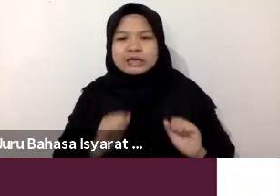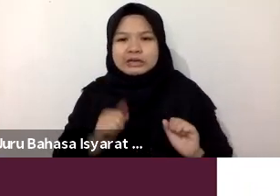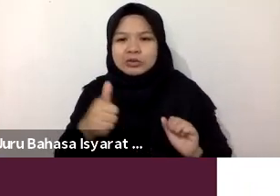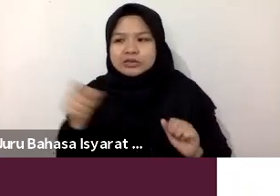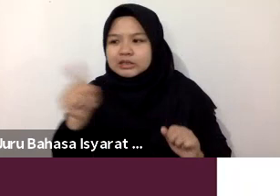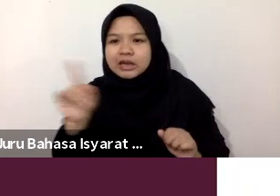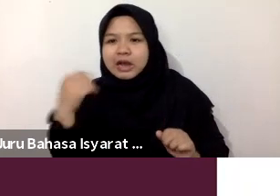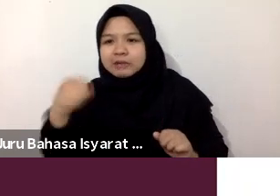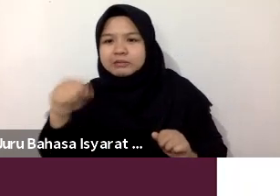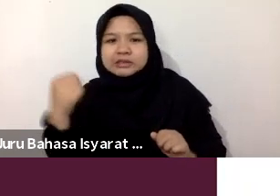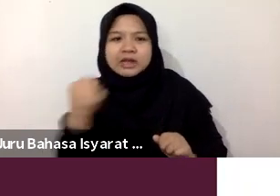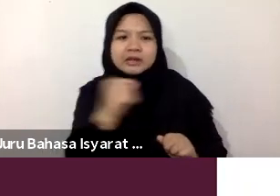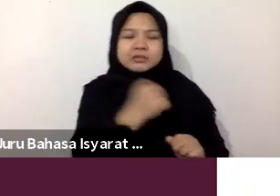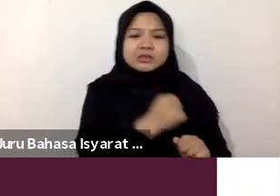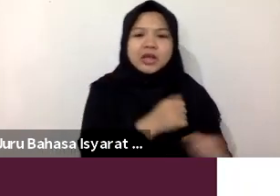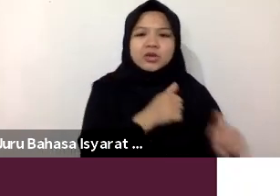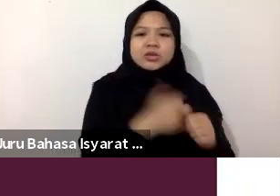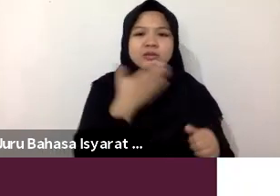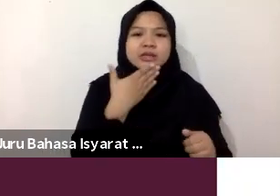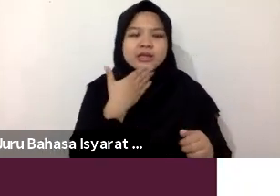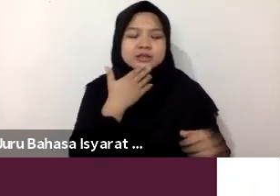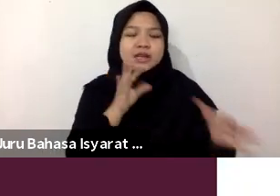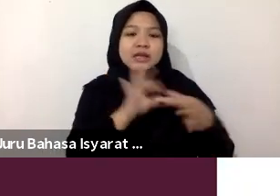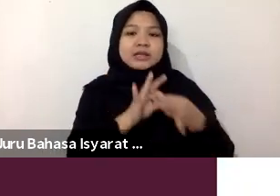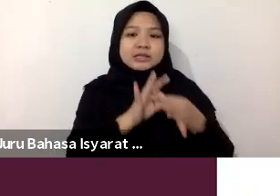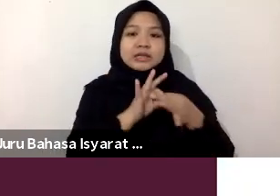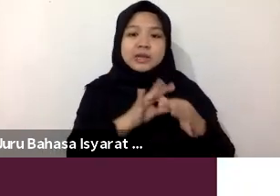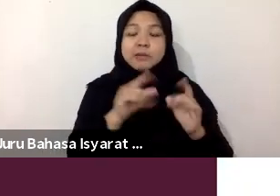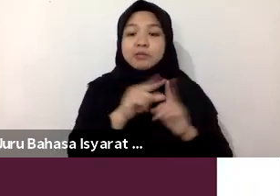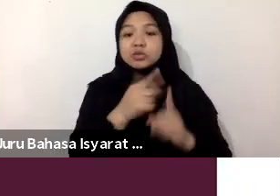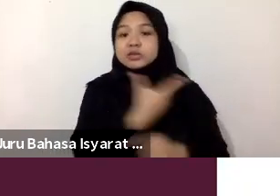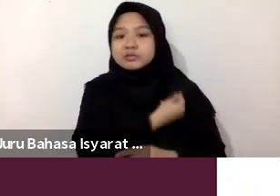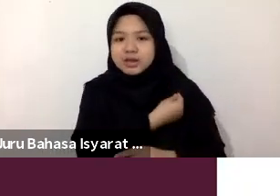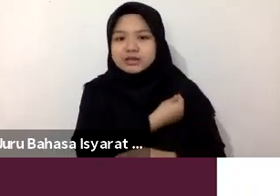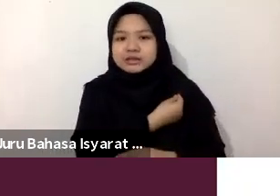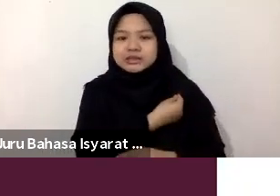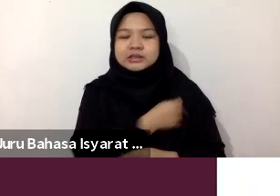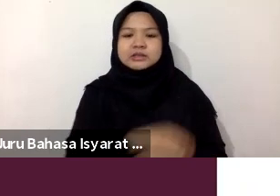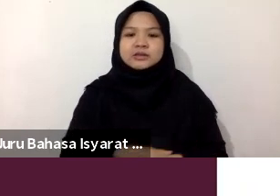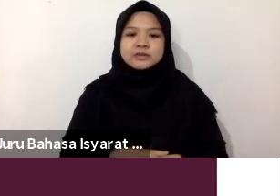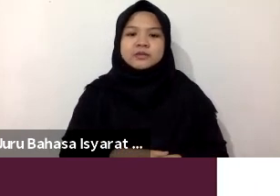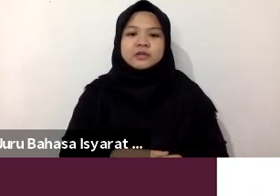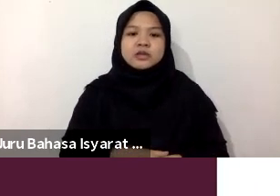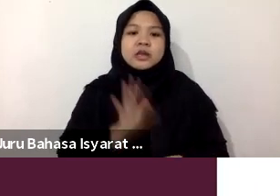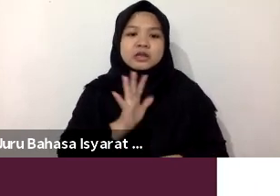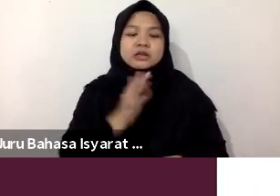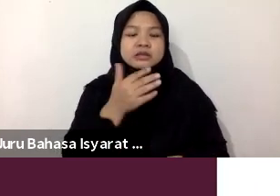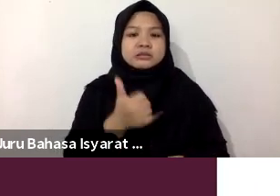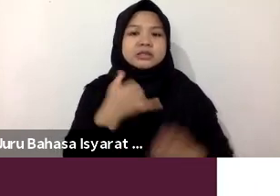nggak bisa gitu. Makanya biasanya bekerja sama dengan puskesmas gitu ya, dikirim dulu agar nanti bisa